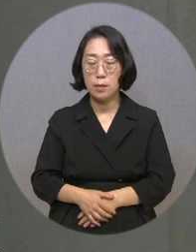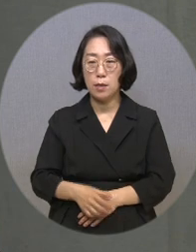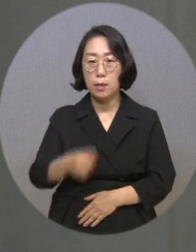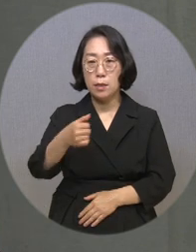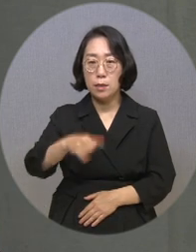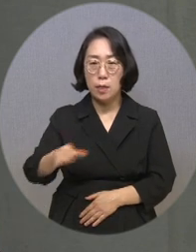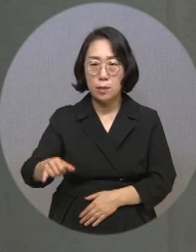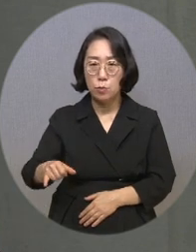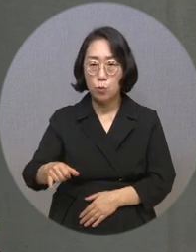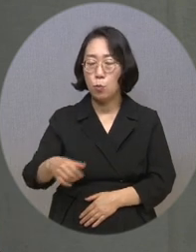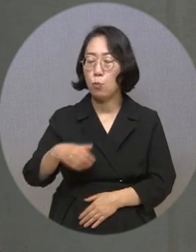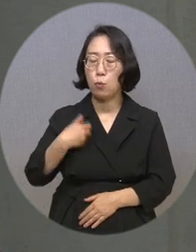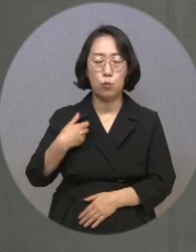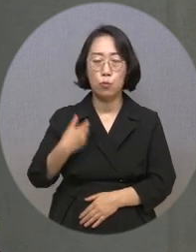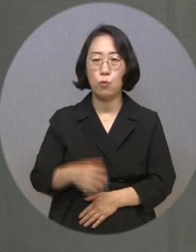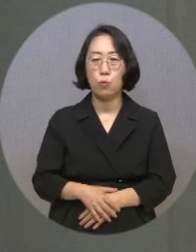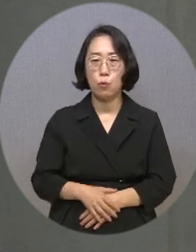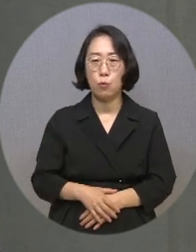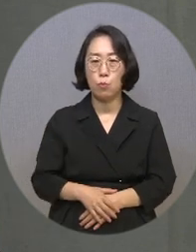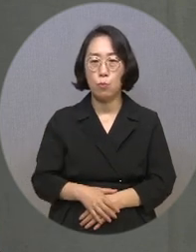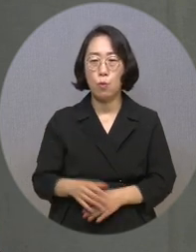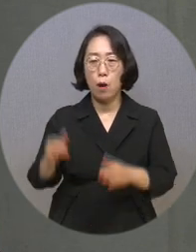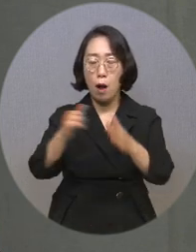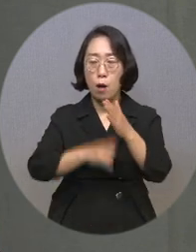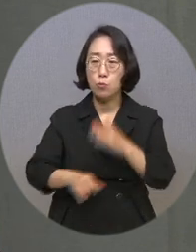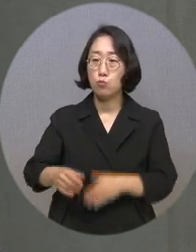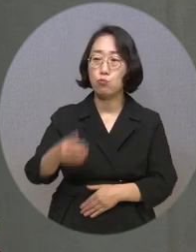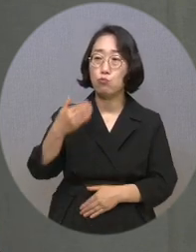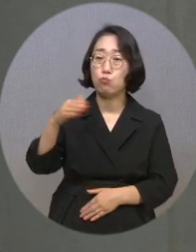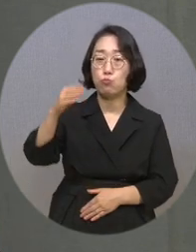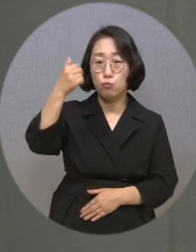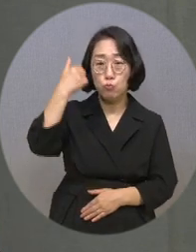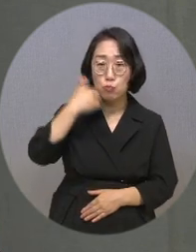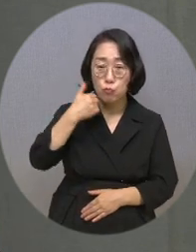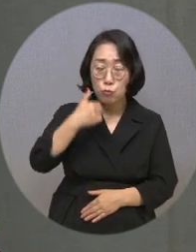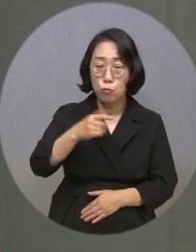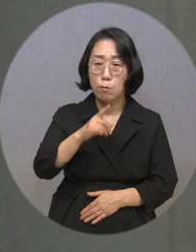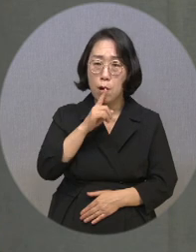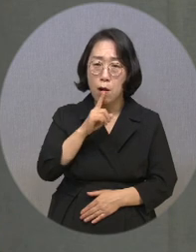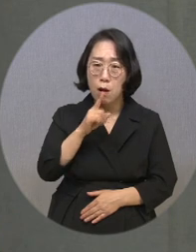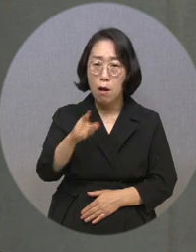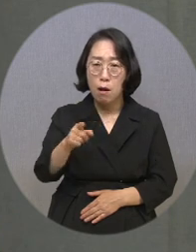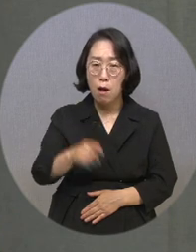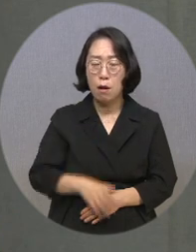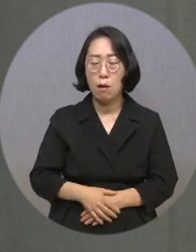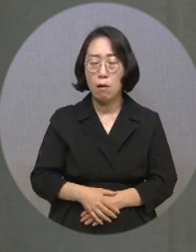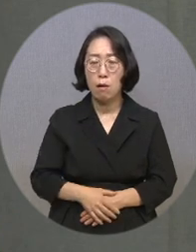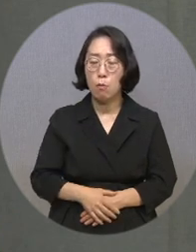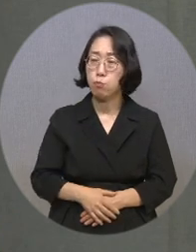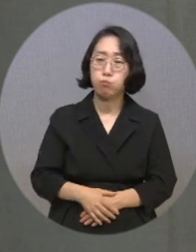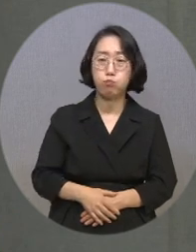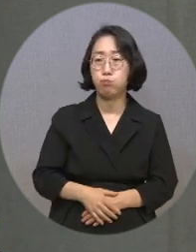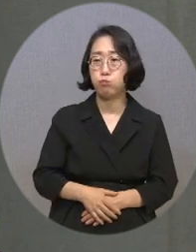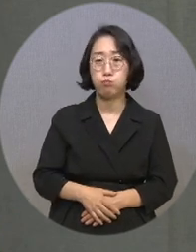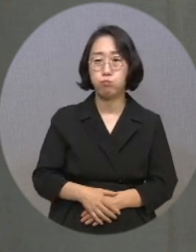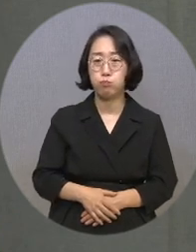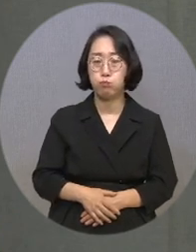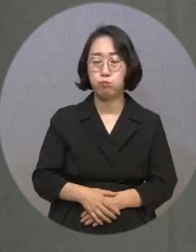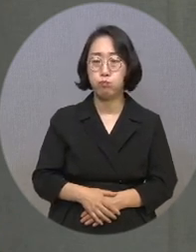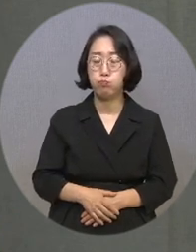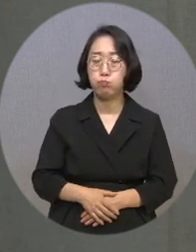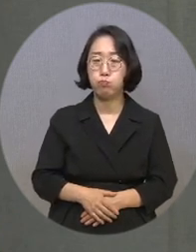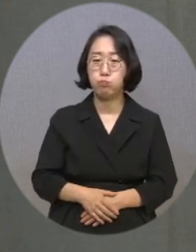자식도 몰라보고 에? 가족도 몰라보고 헛소리하고 그냥